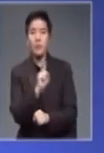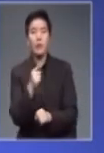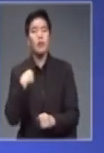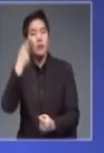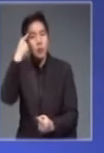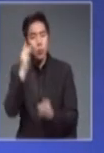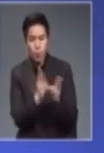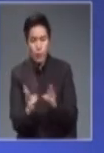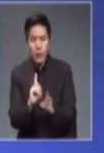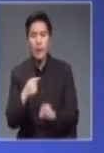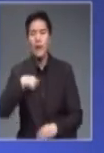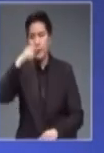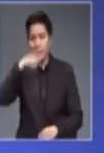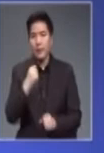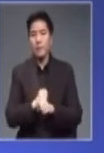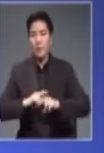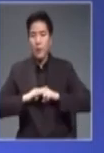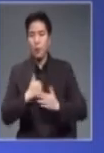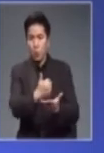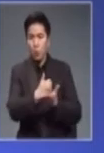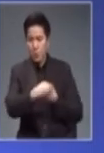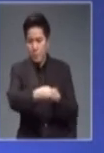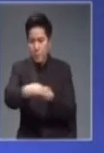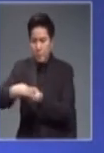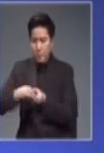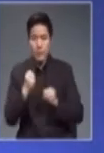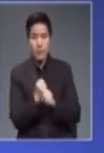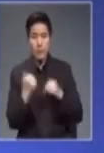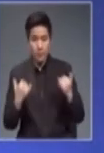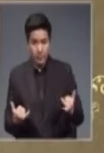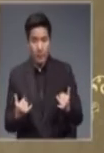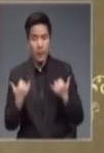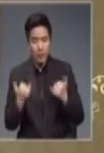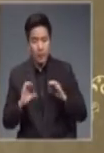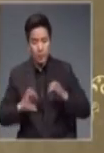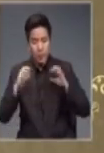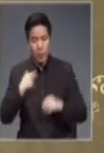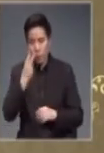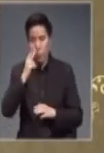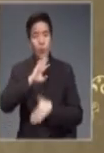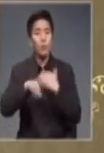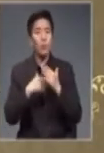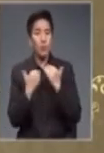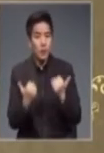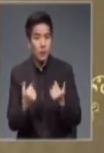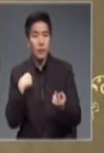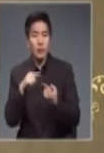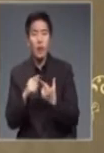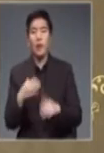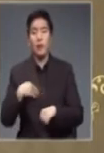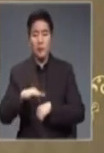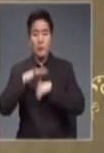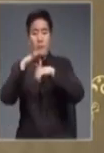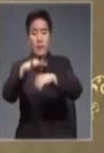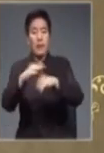ในที่สุดทั้งนี้ปัจจัยการผลิตที่สำคัญส่วนหนึ่งก็คือแหล่งน้ำและพลังงานไฟฟ้าซึ่งรัฐบาลนี้ได้คำนึง